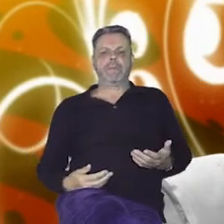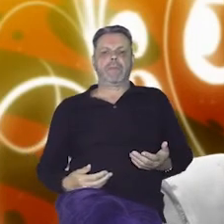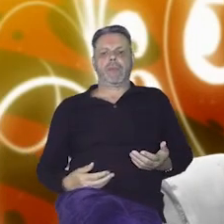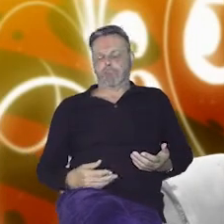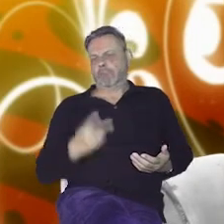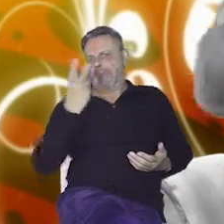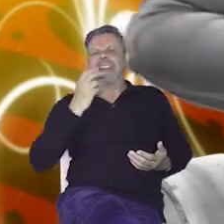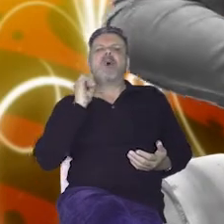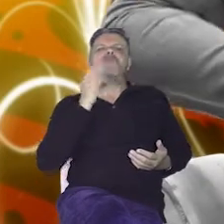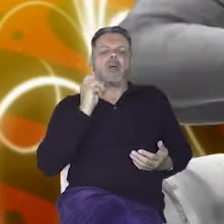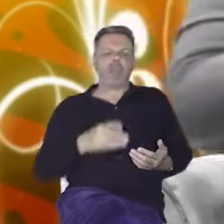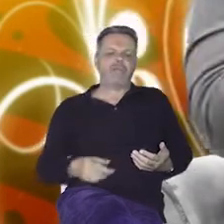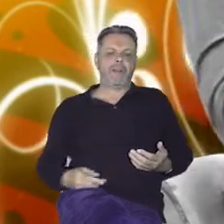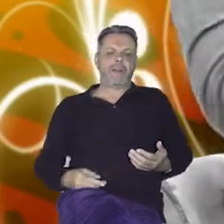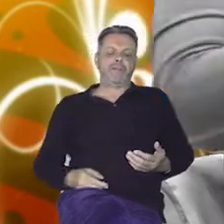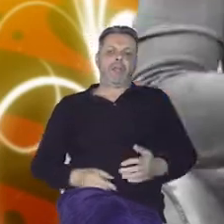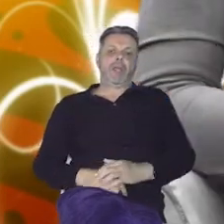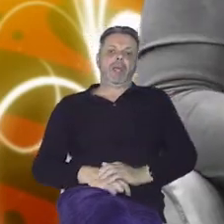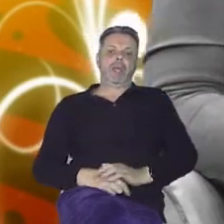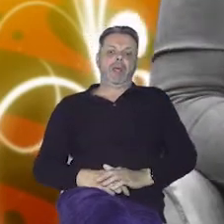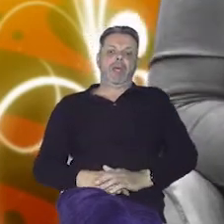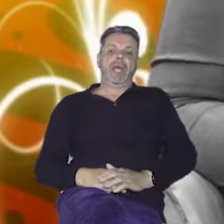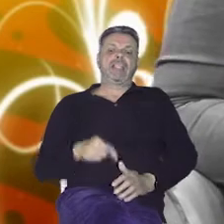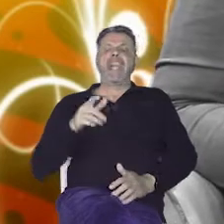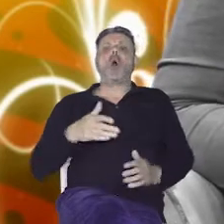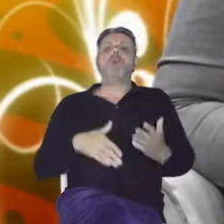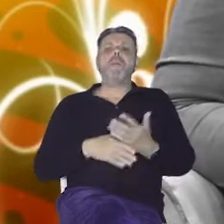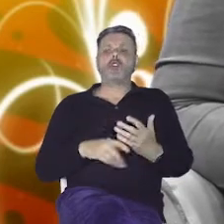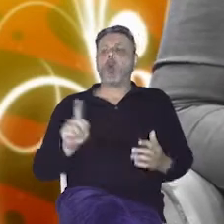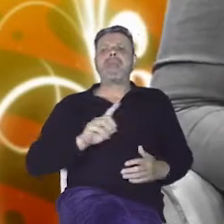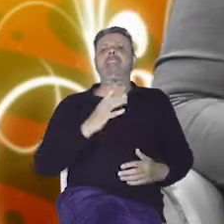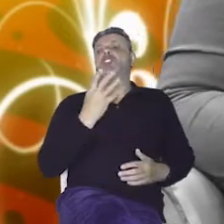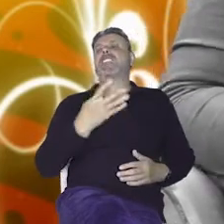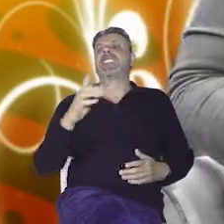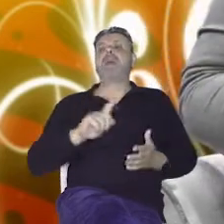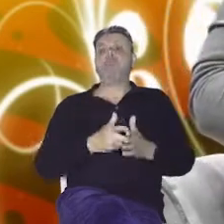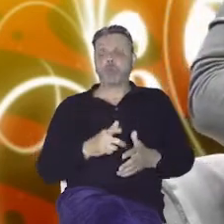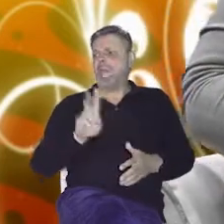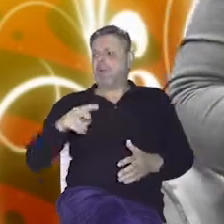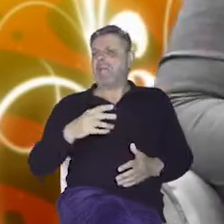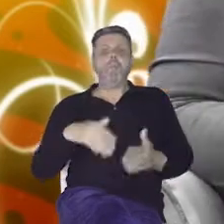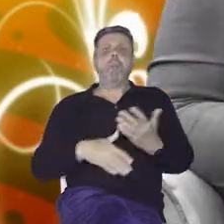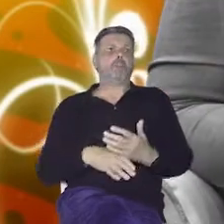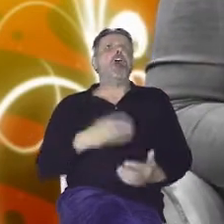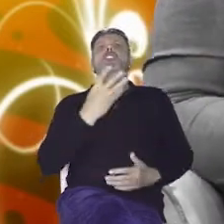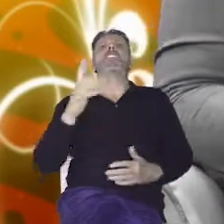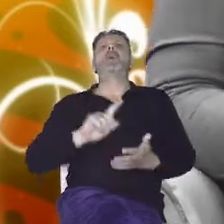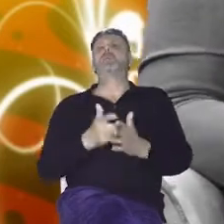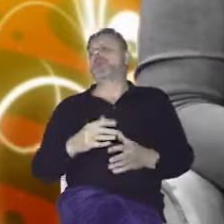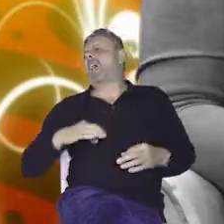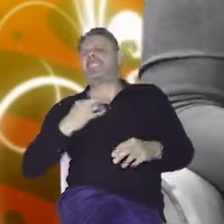svakodnevno. Znači da i to, da je to pomoć koja nije 45 minuta, vi imate pomoć, znači imate zdravstvenu njegu,